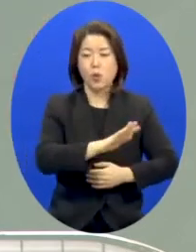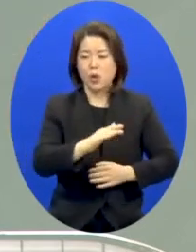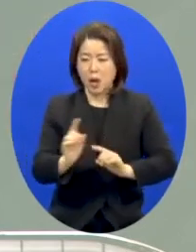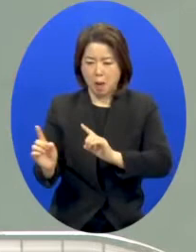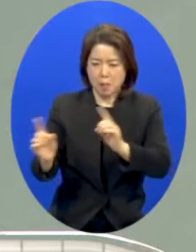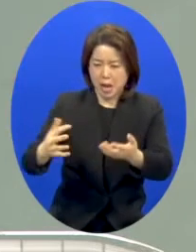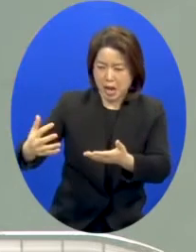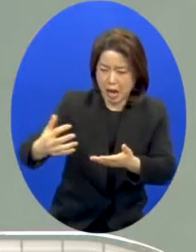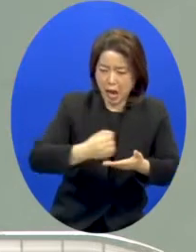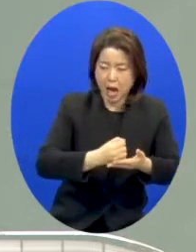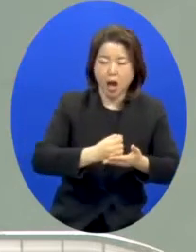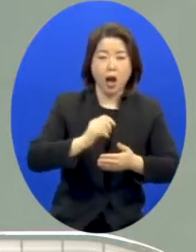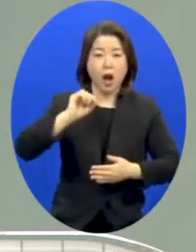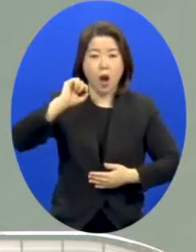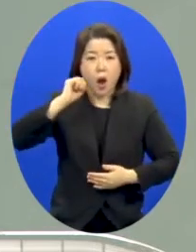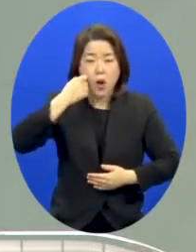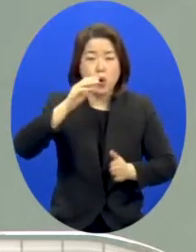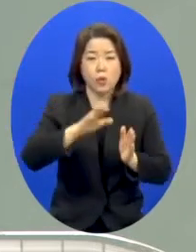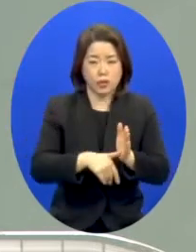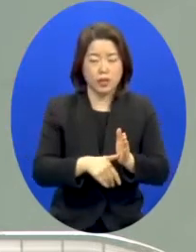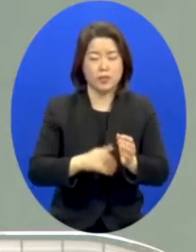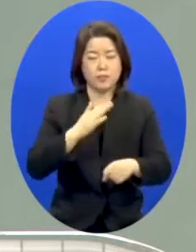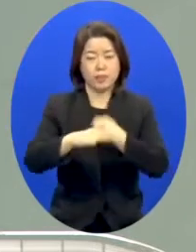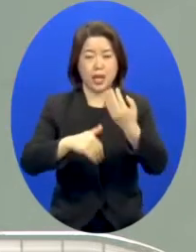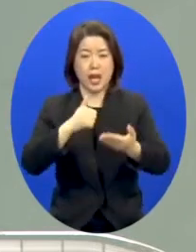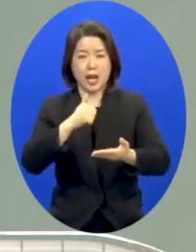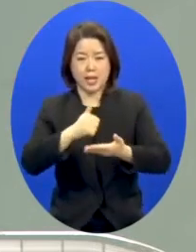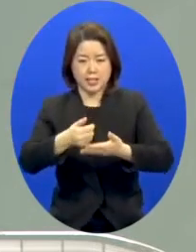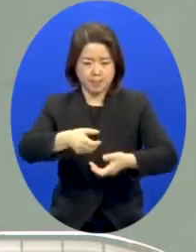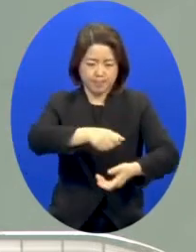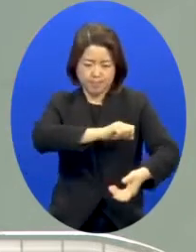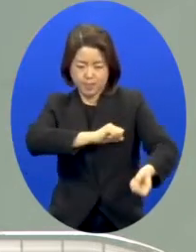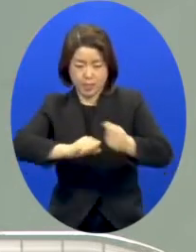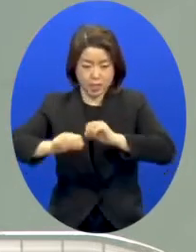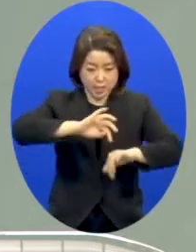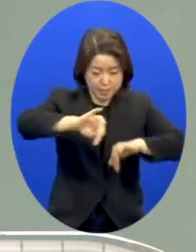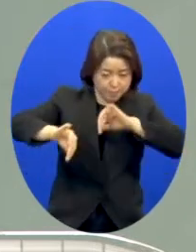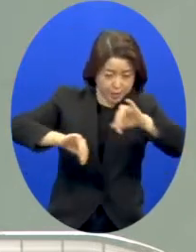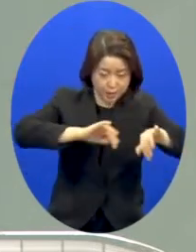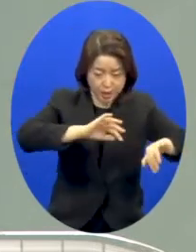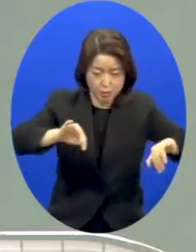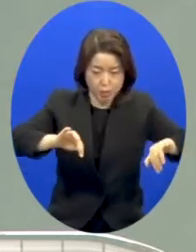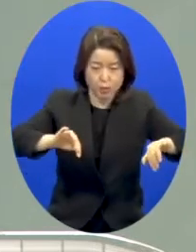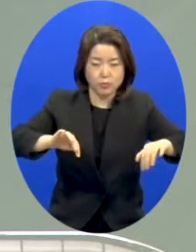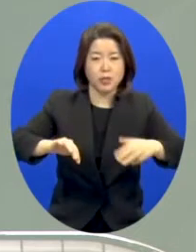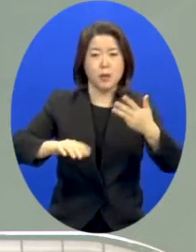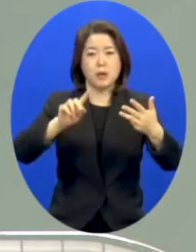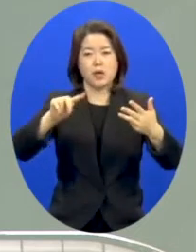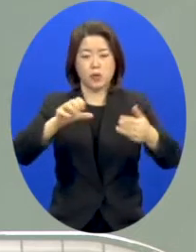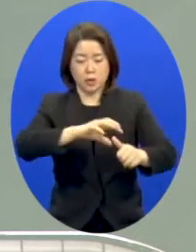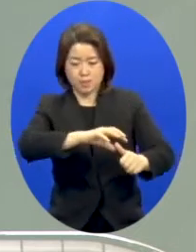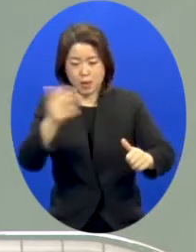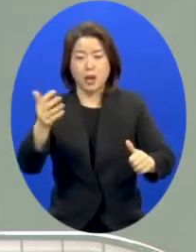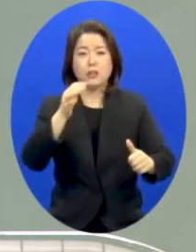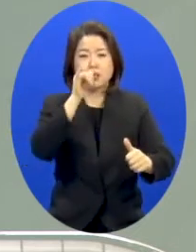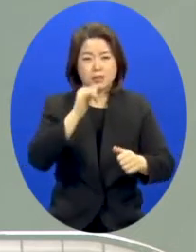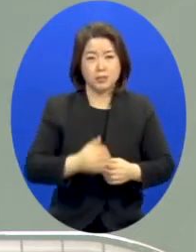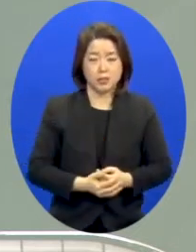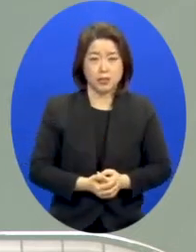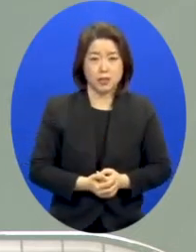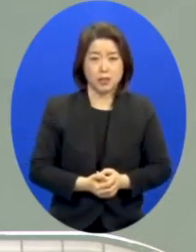때 하나님의 전적 인 간섭 하심으로 우리에게는 광복이 주어졌습니다 우리나라가